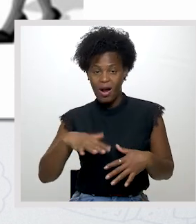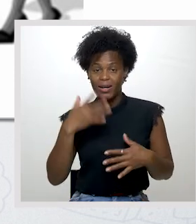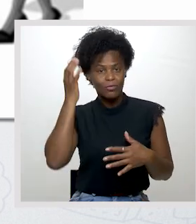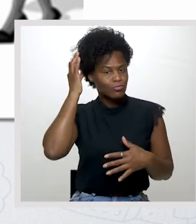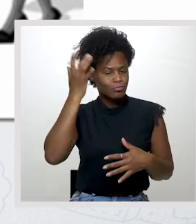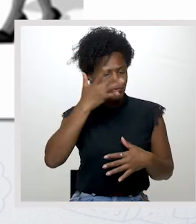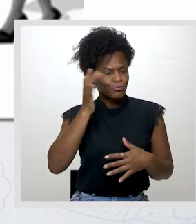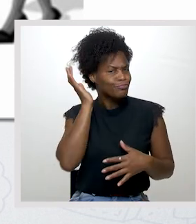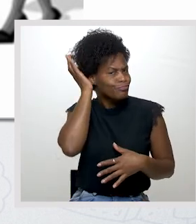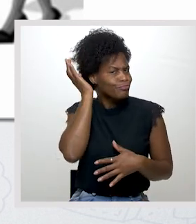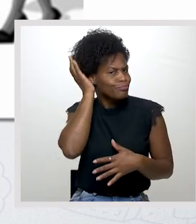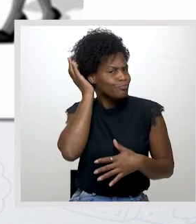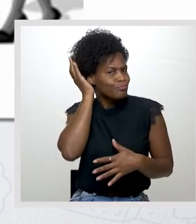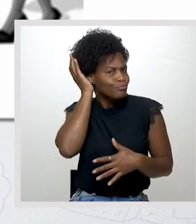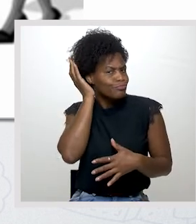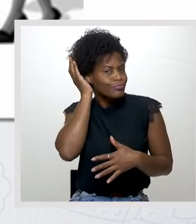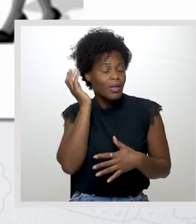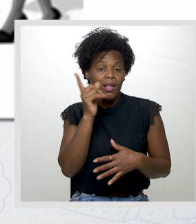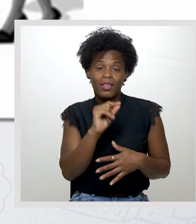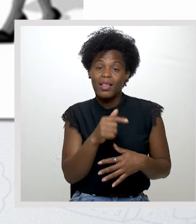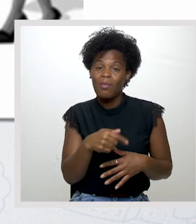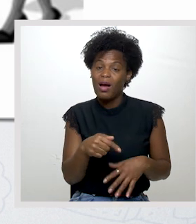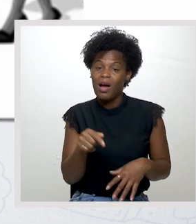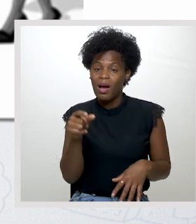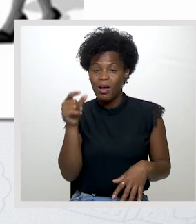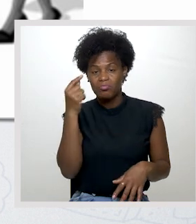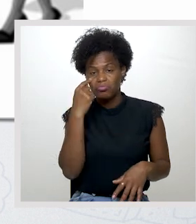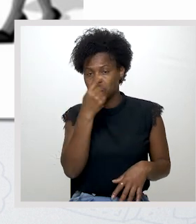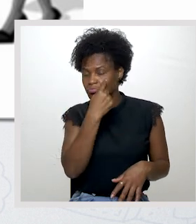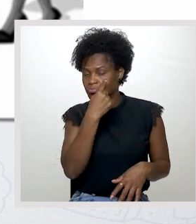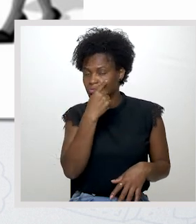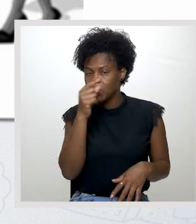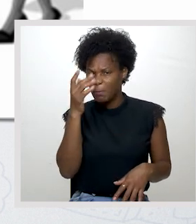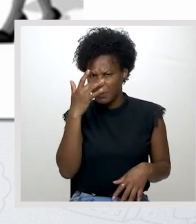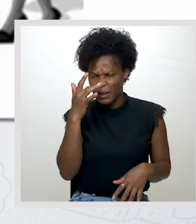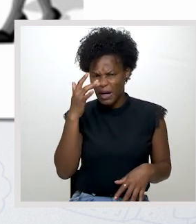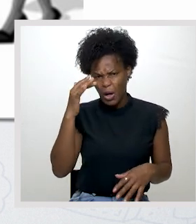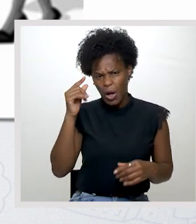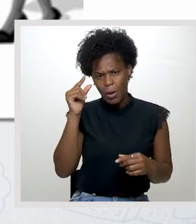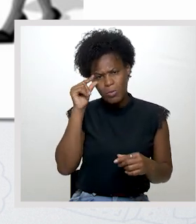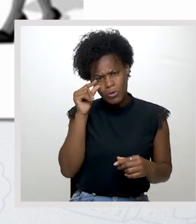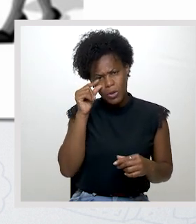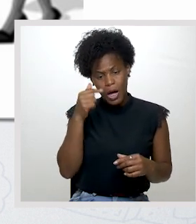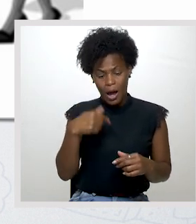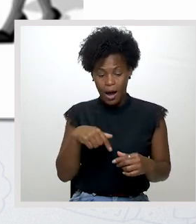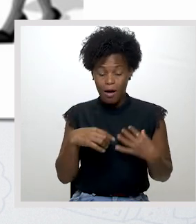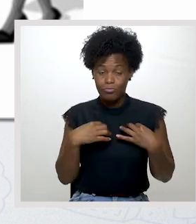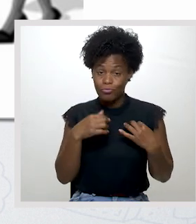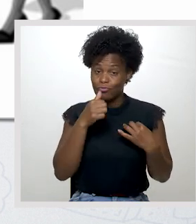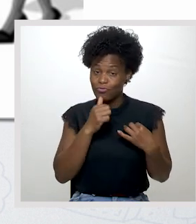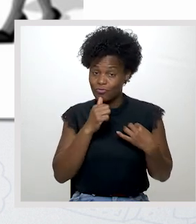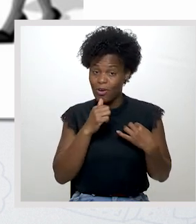cheveux noirs, courts et raides, et de petits yeux noirs. Je porte une blouse